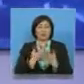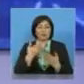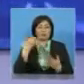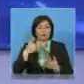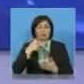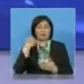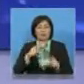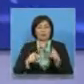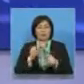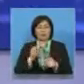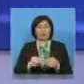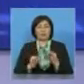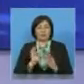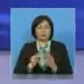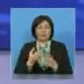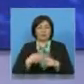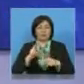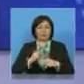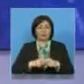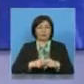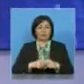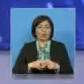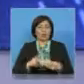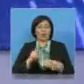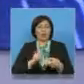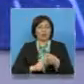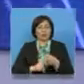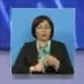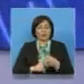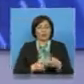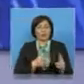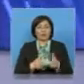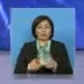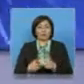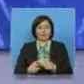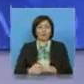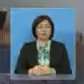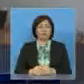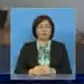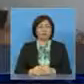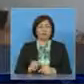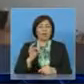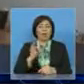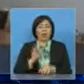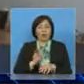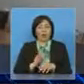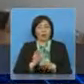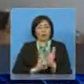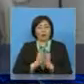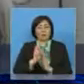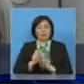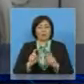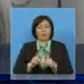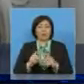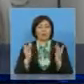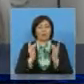дауруы жоқ. Өңір медицинасы бұл жолы атышулы дертке тыңғылықты даяр. Ауру бас көтергелі аурухана